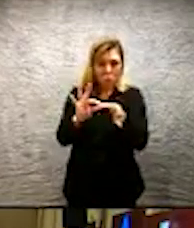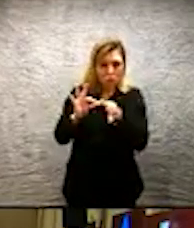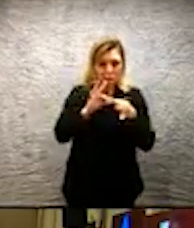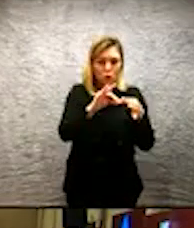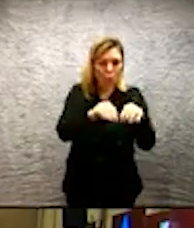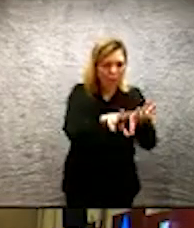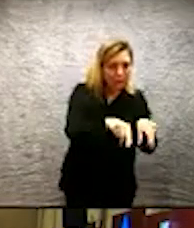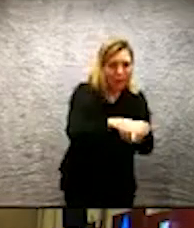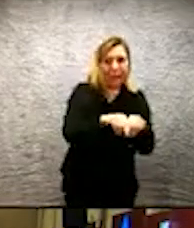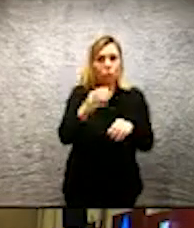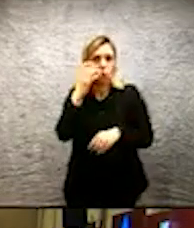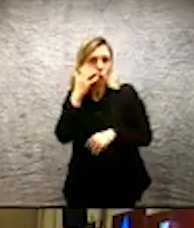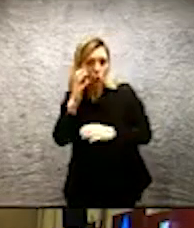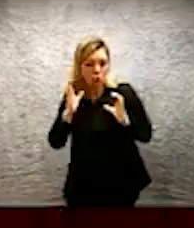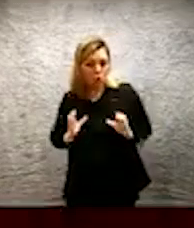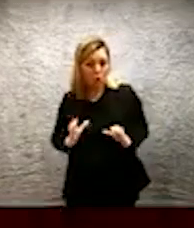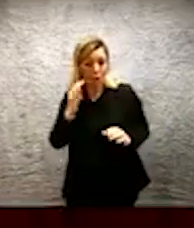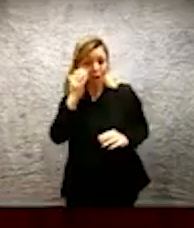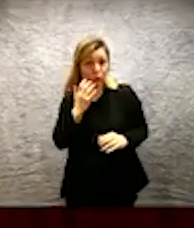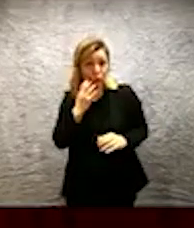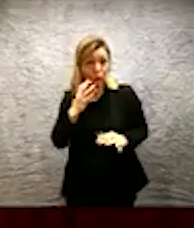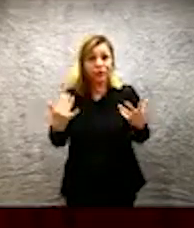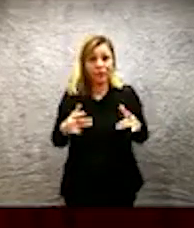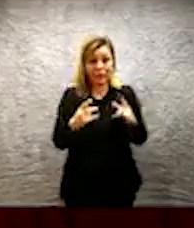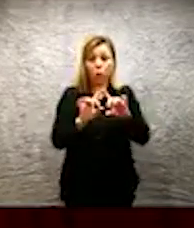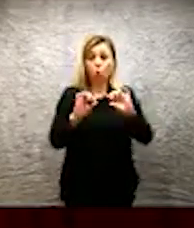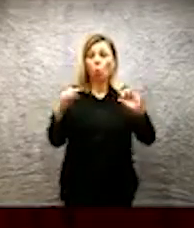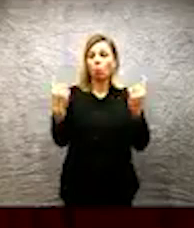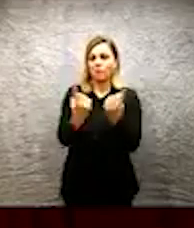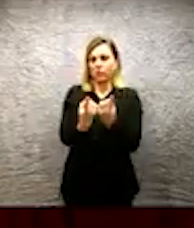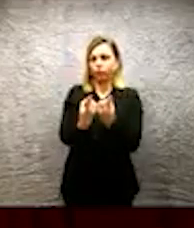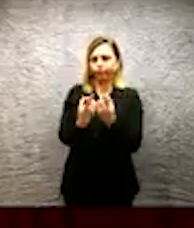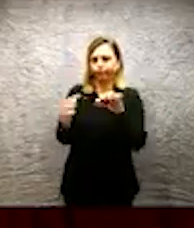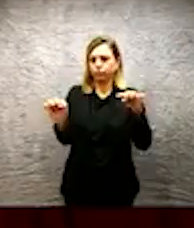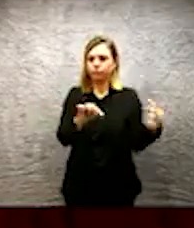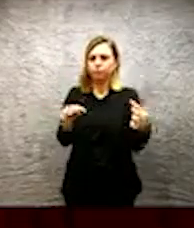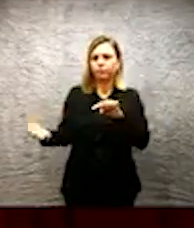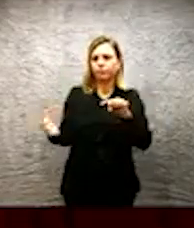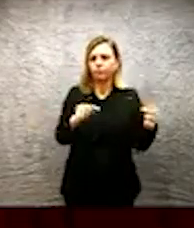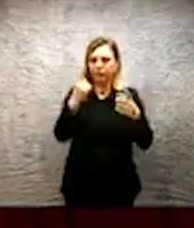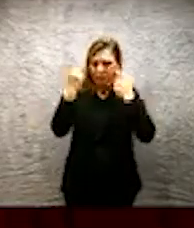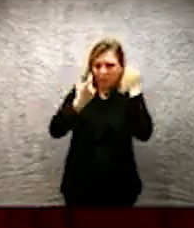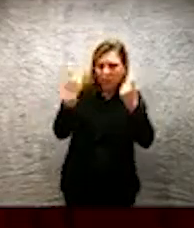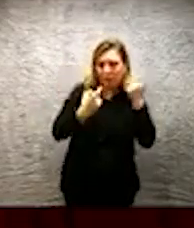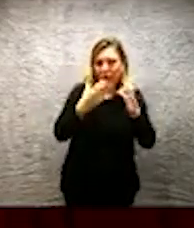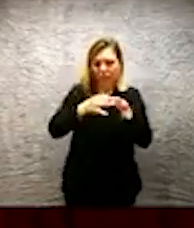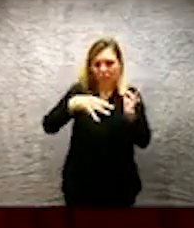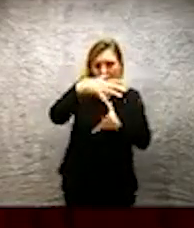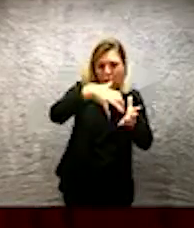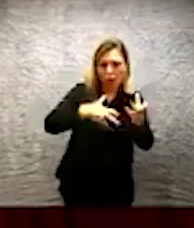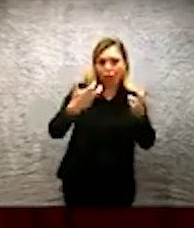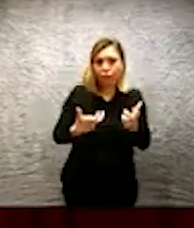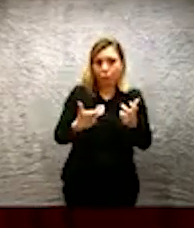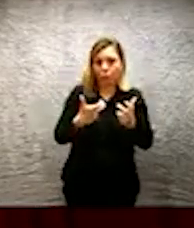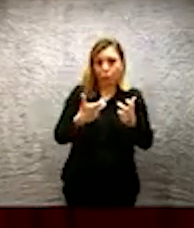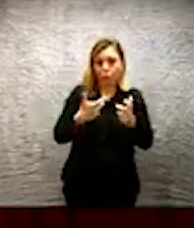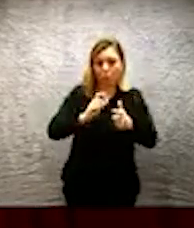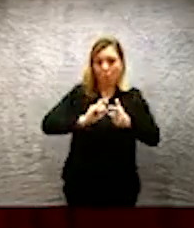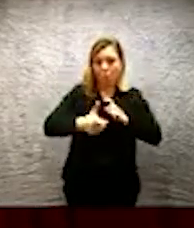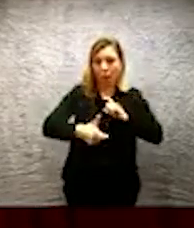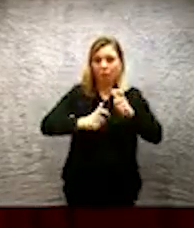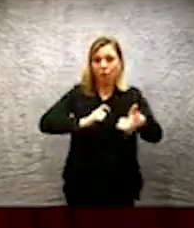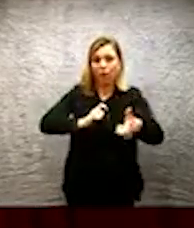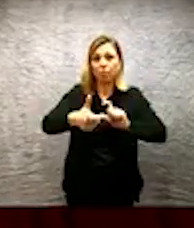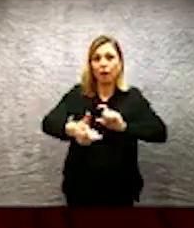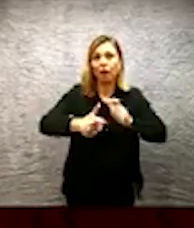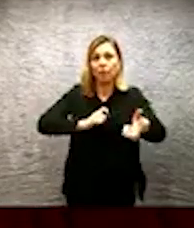créer. Comme il a été débattu en commission par rapport au rapport, on avait vraiment fait une alternance une semaine sur deux. C'est